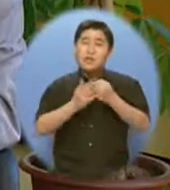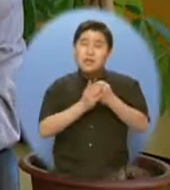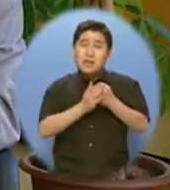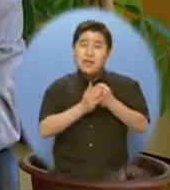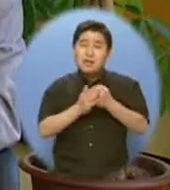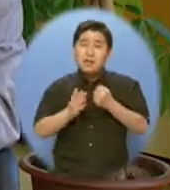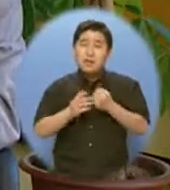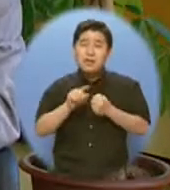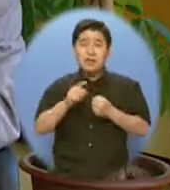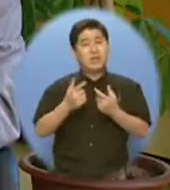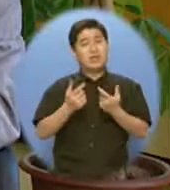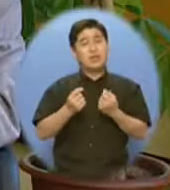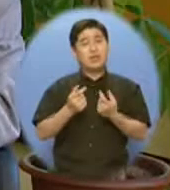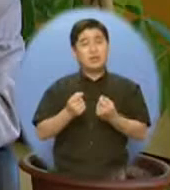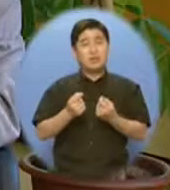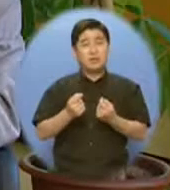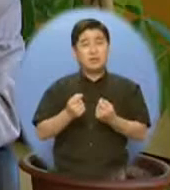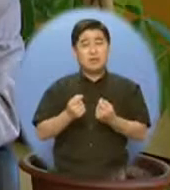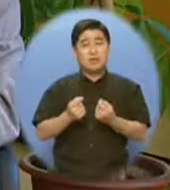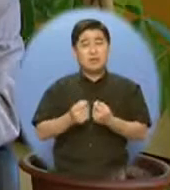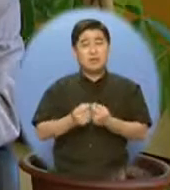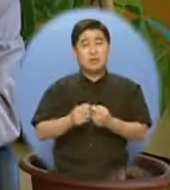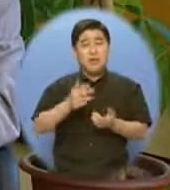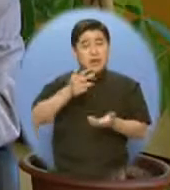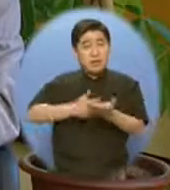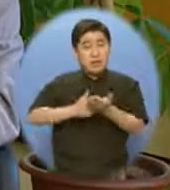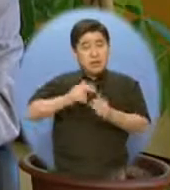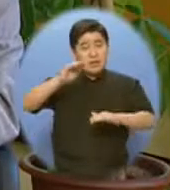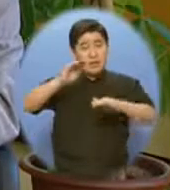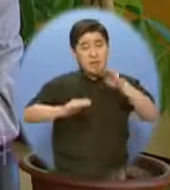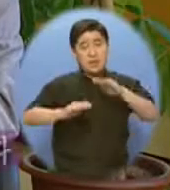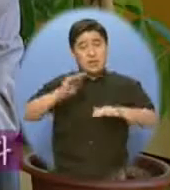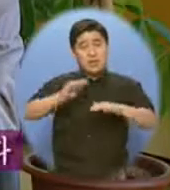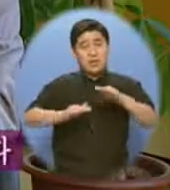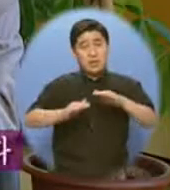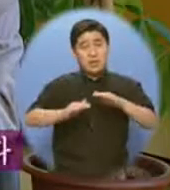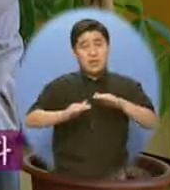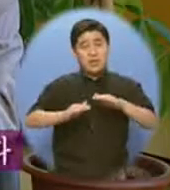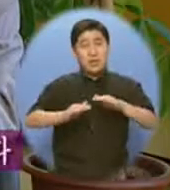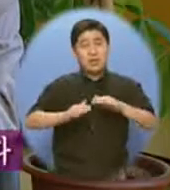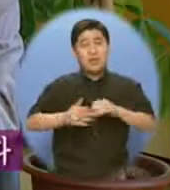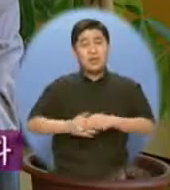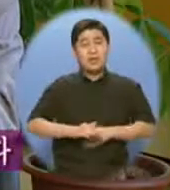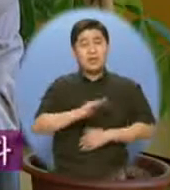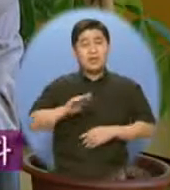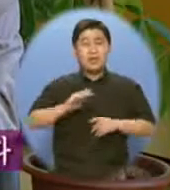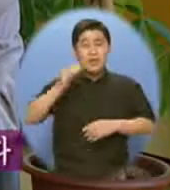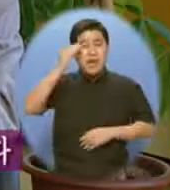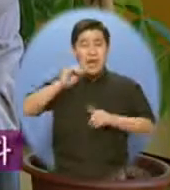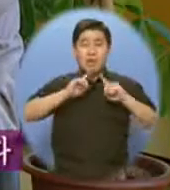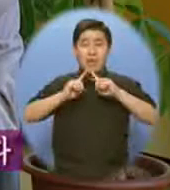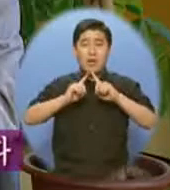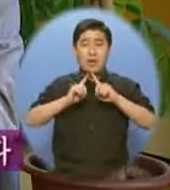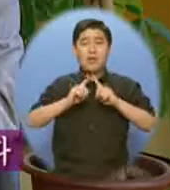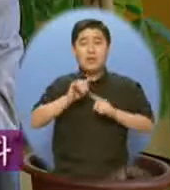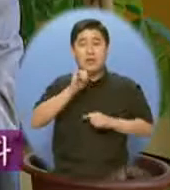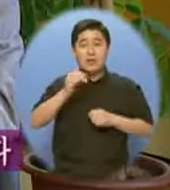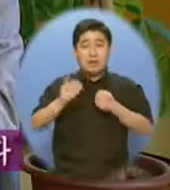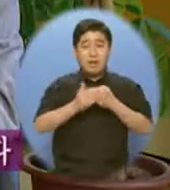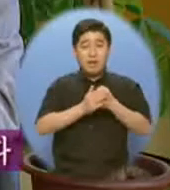이와 같은 그 이 리듬의 차이, 리듬 패턴의 차이가 우리 말에는 작용을 하고 있기